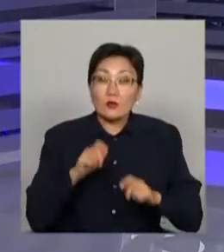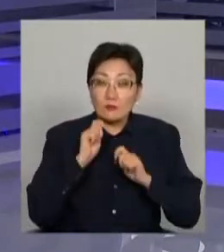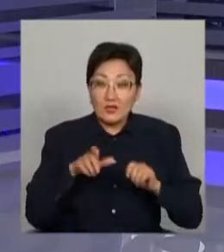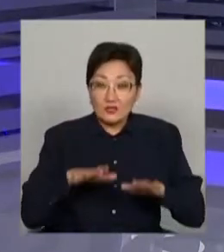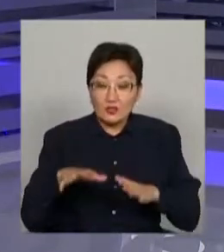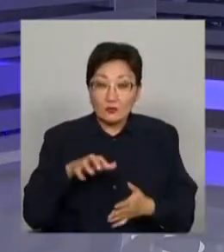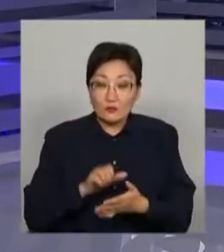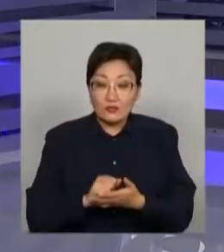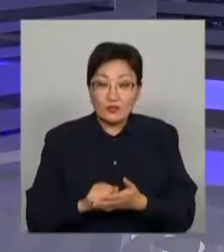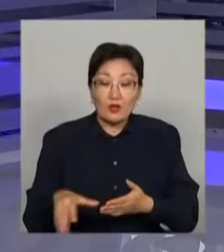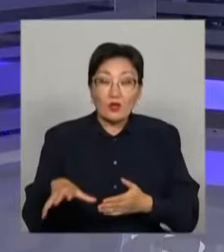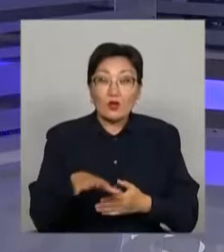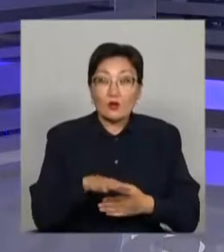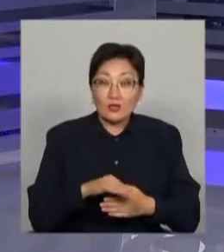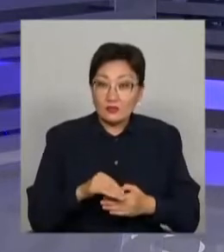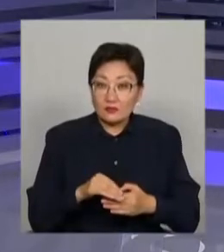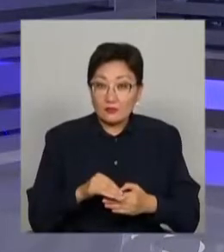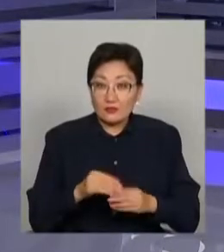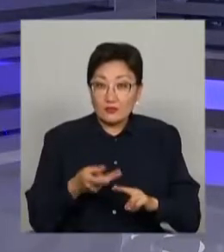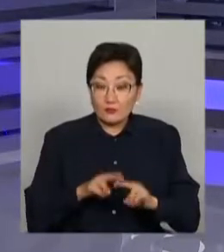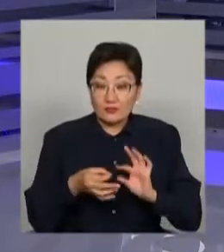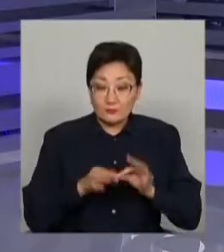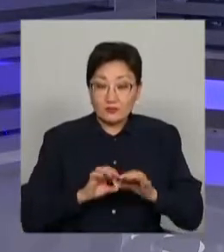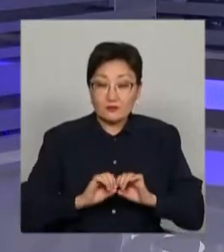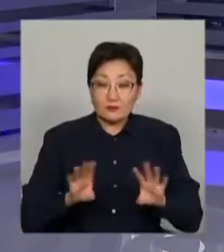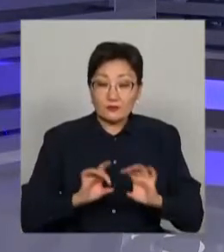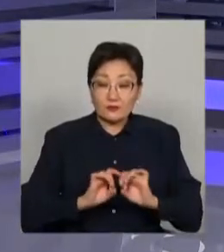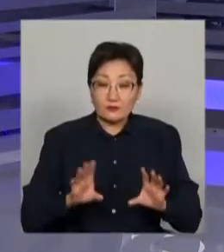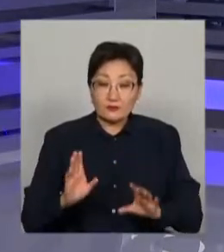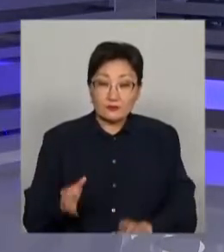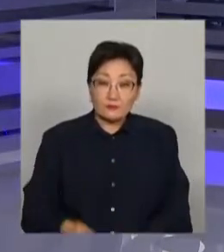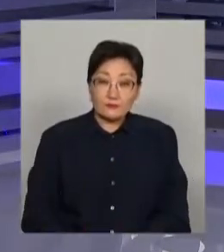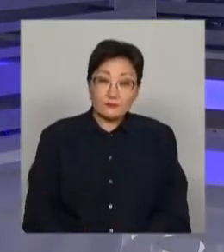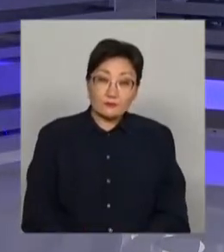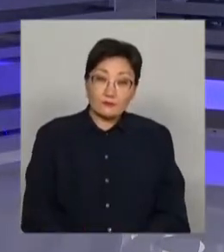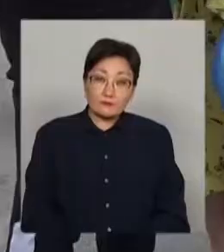көрініп, көпшіліктің ыстық ықыласына бөленді. Әріптесім Мерей Қанапияновтың бейне материалында.